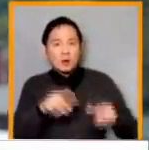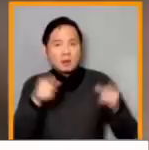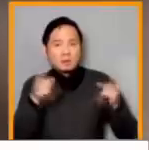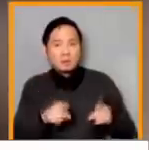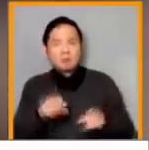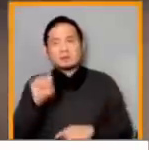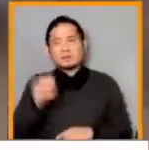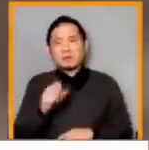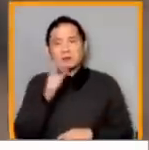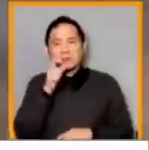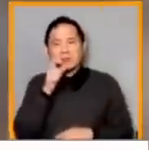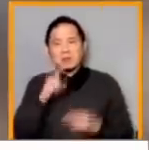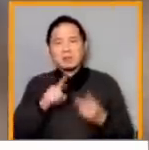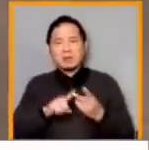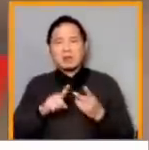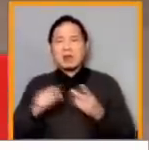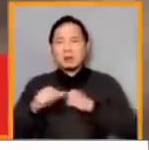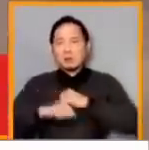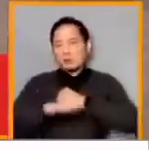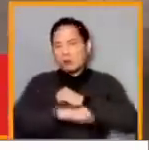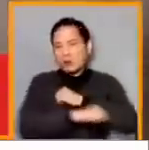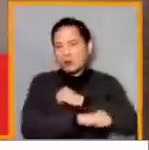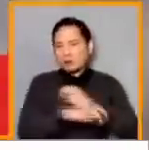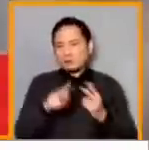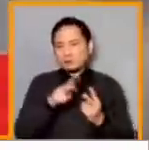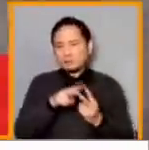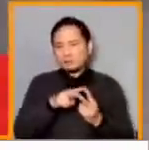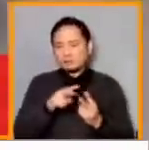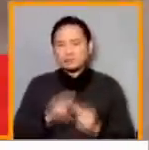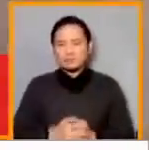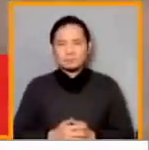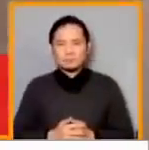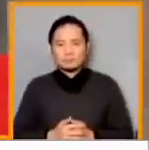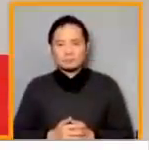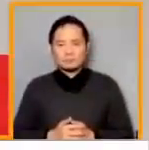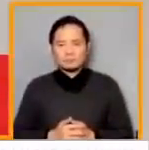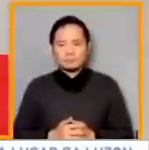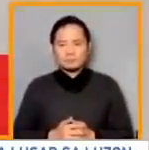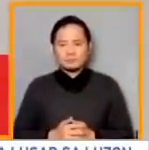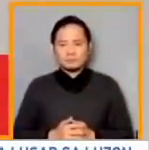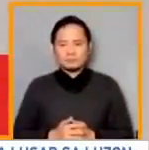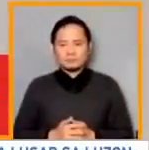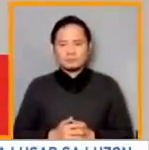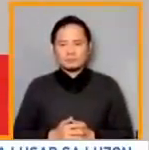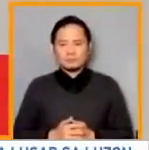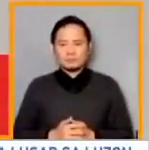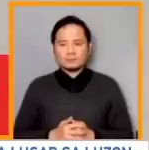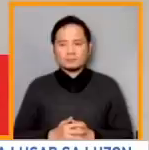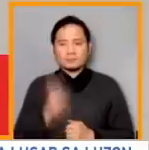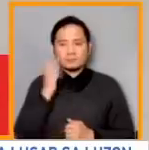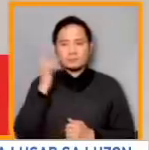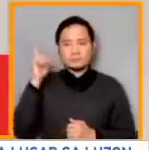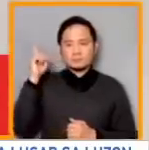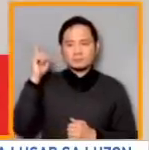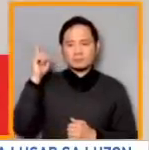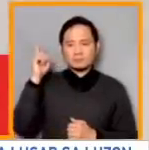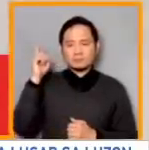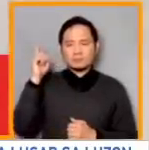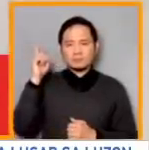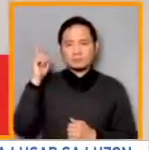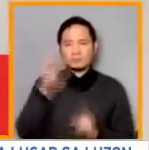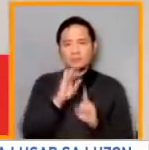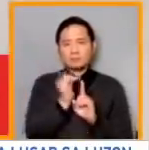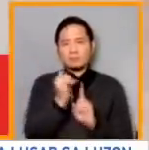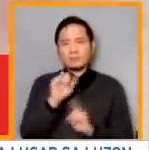at Aurora. Rumagasa ang baha sa barangay Saub sa